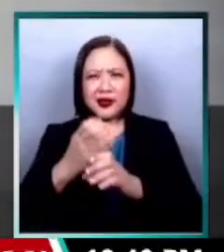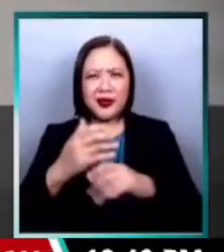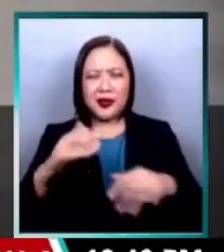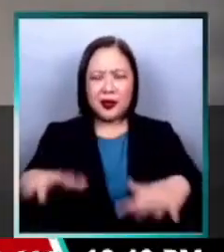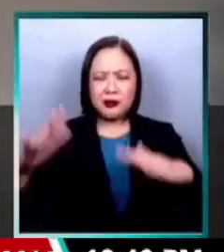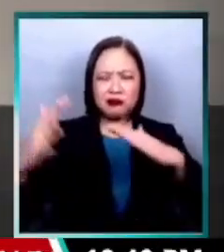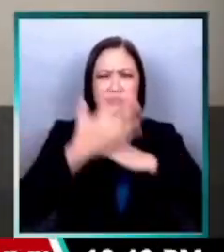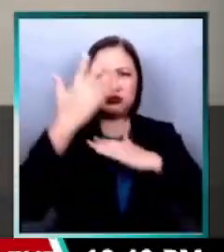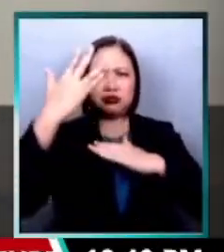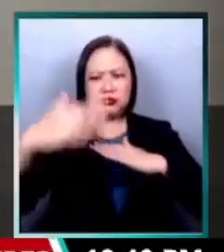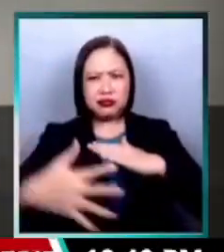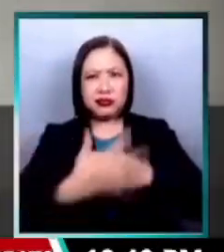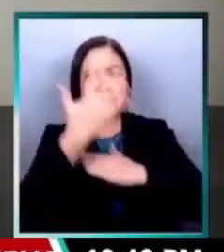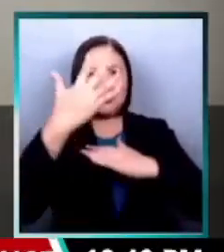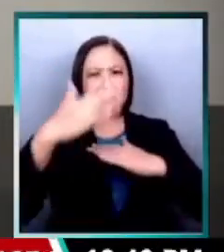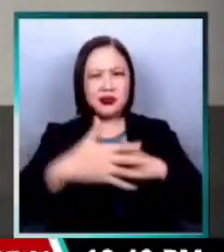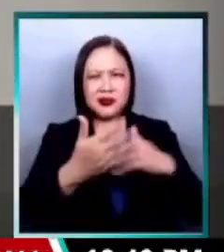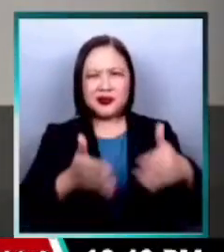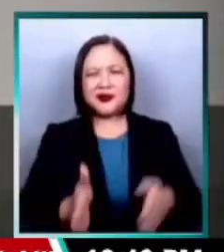tubig.